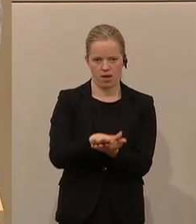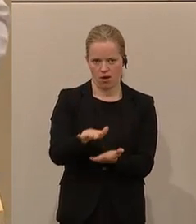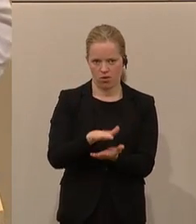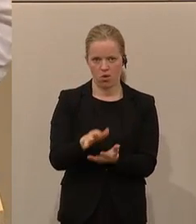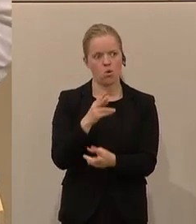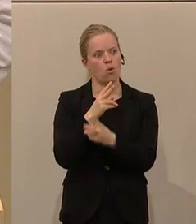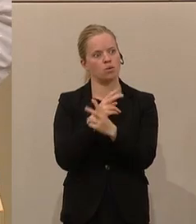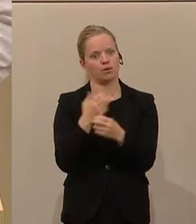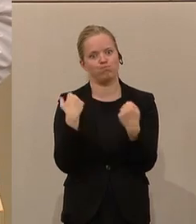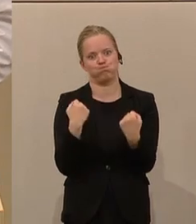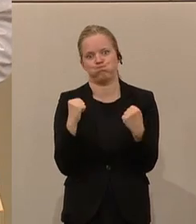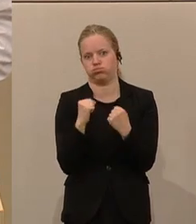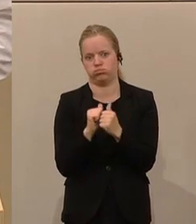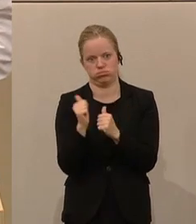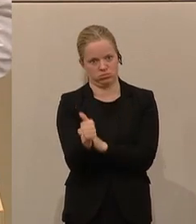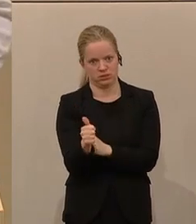vorn.